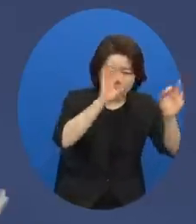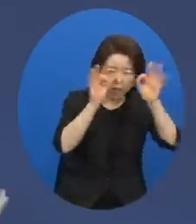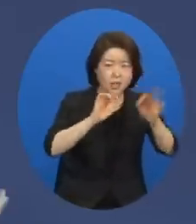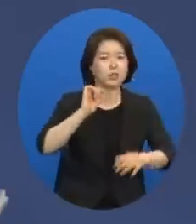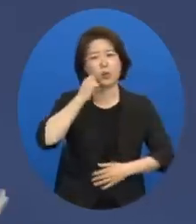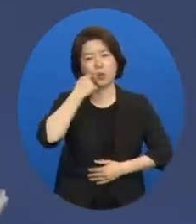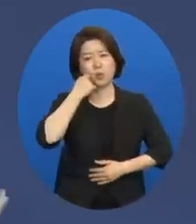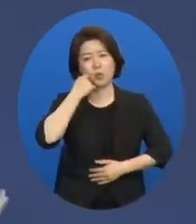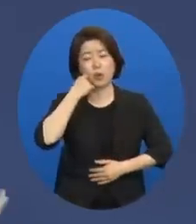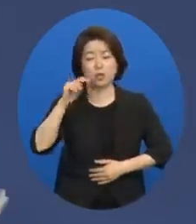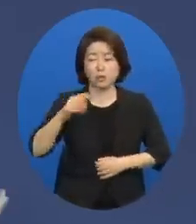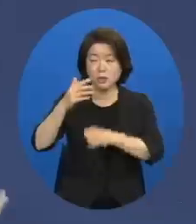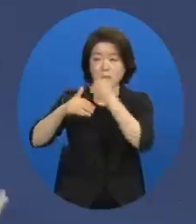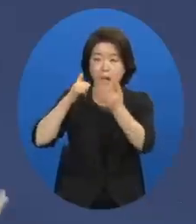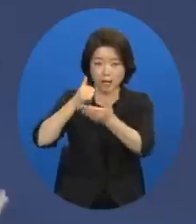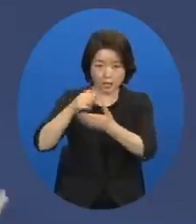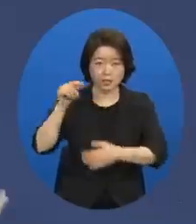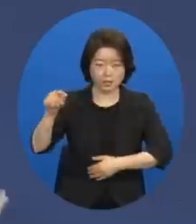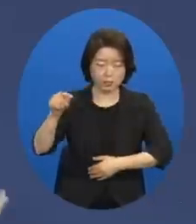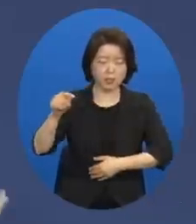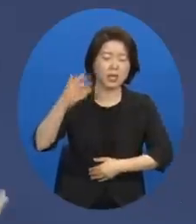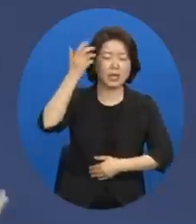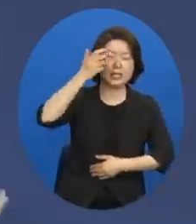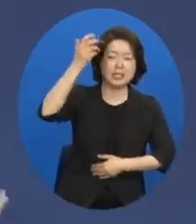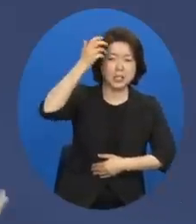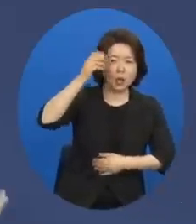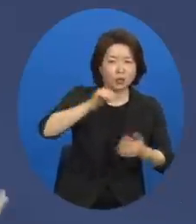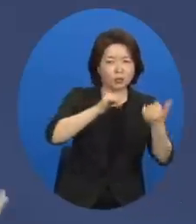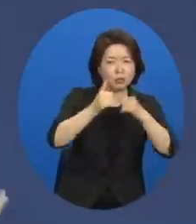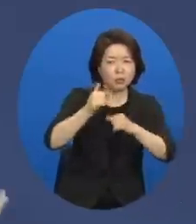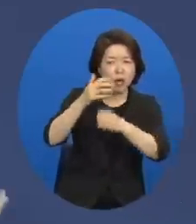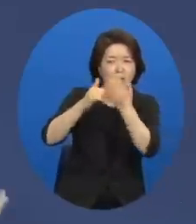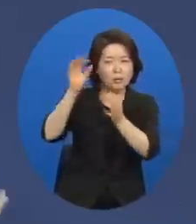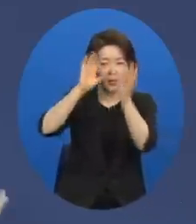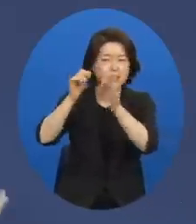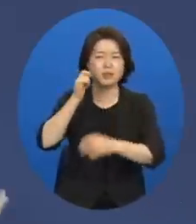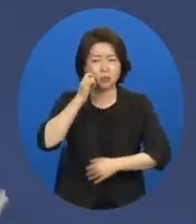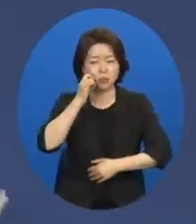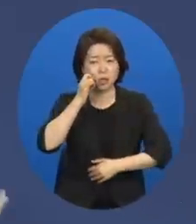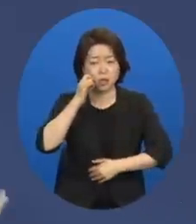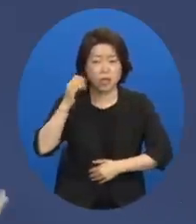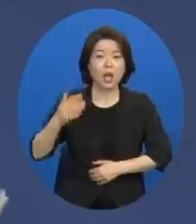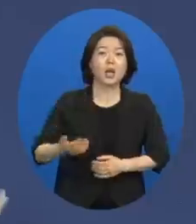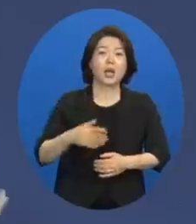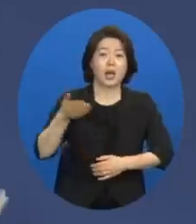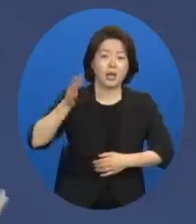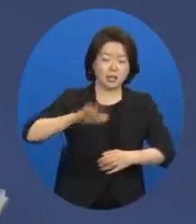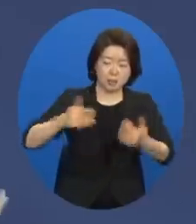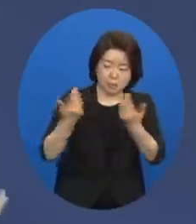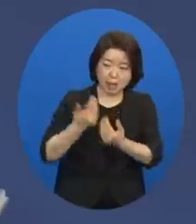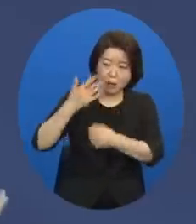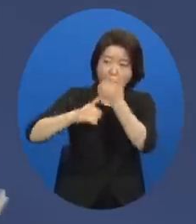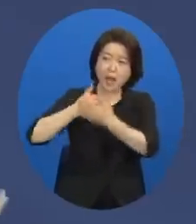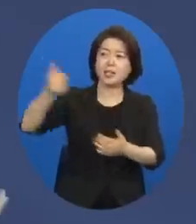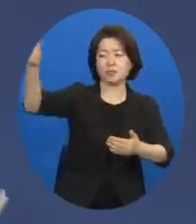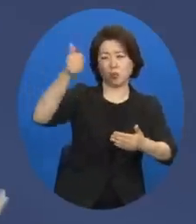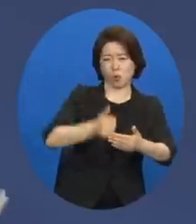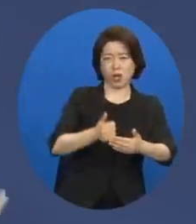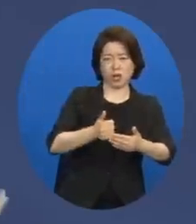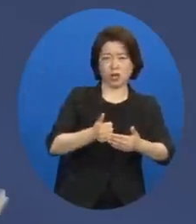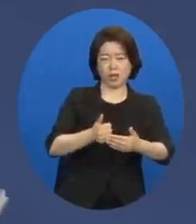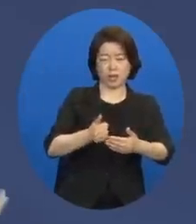그 하나님을 영이 죽어 하나님을 찾을 수 없는 우리에게 하나님 우리를 찾아오셔서 오늘 여기 시편